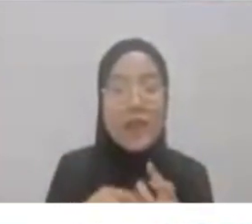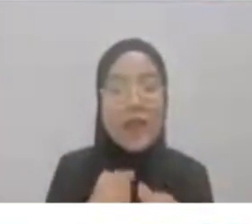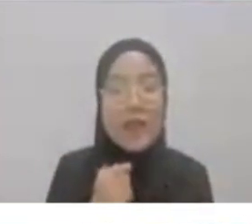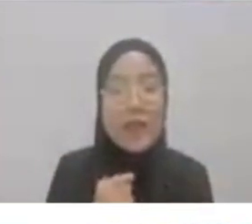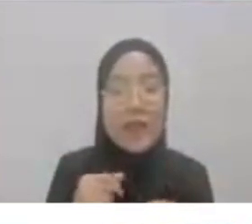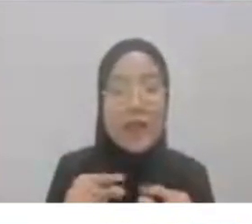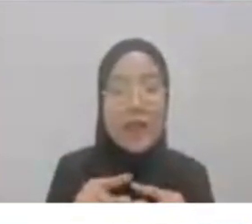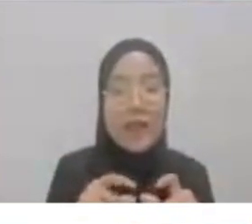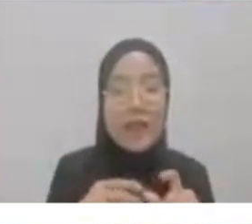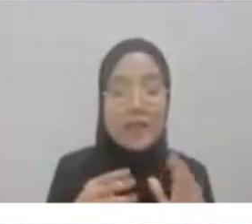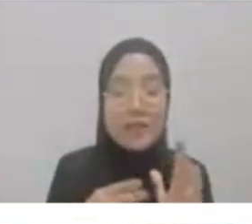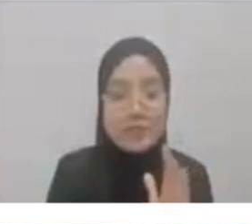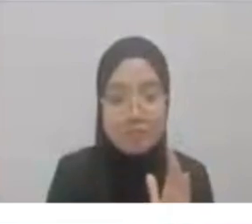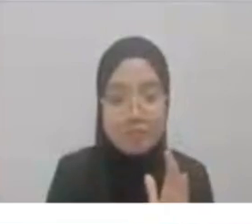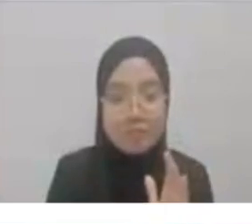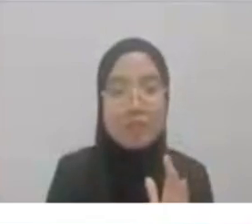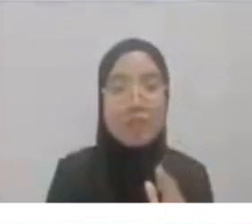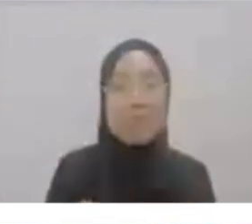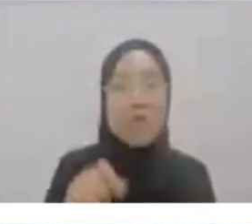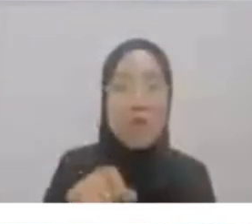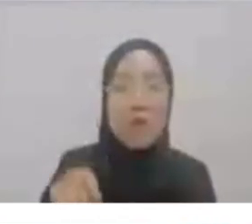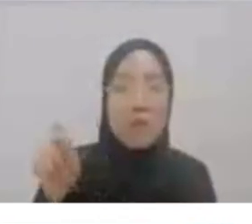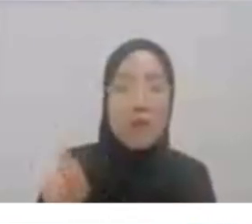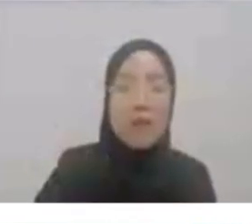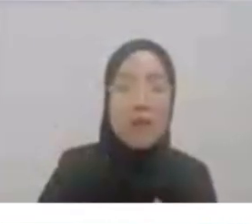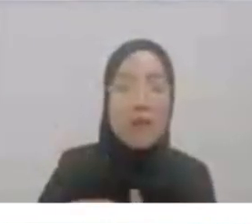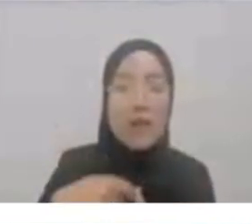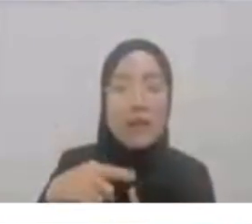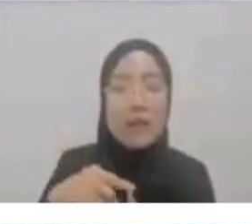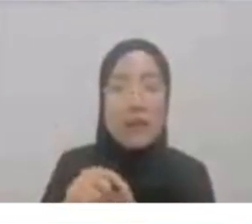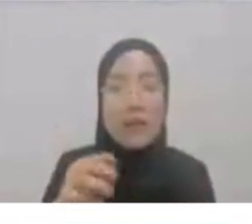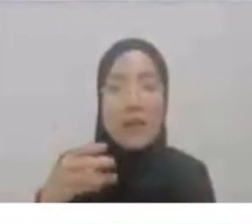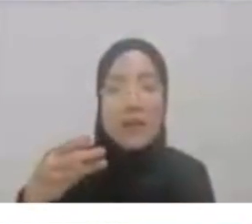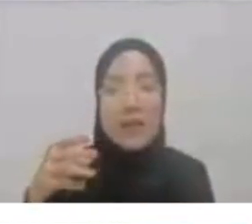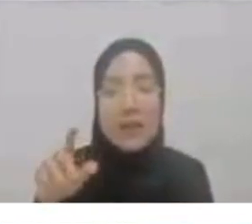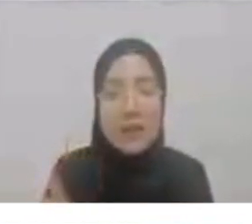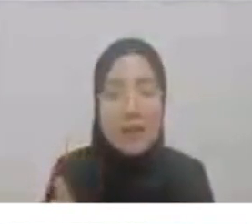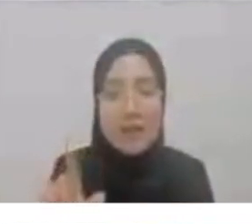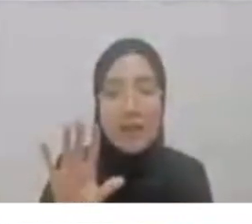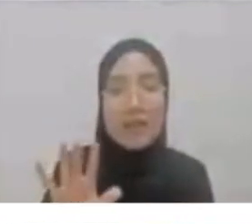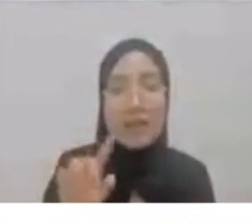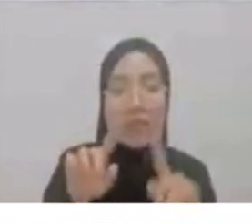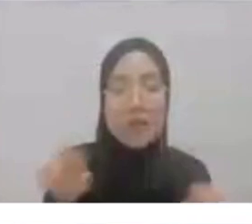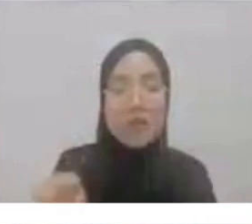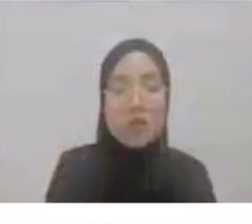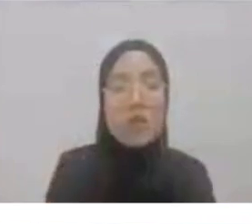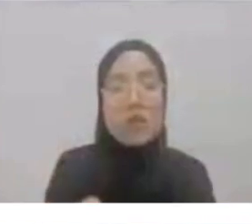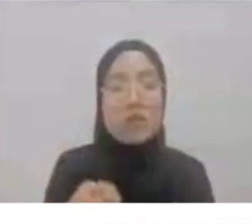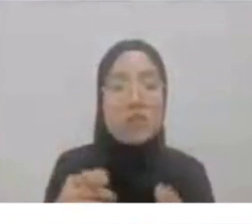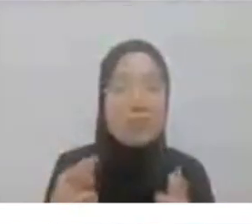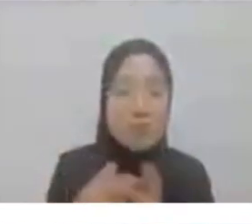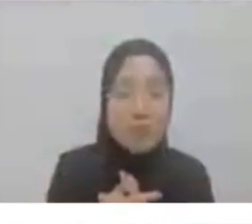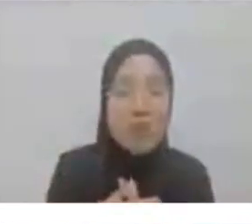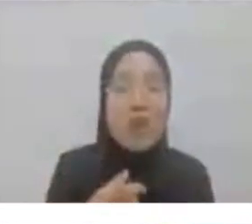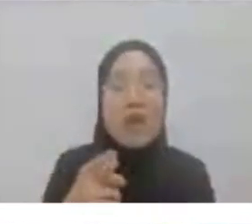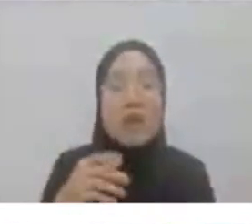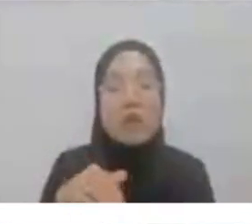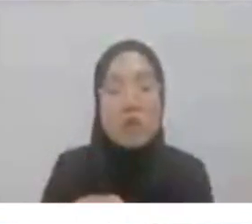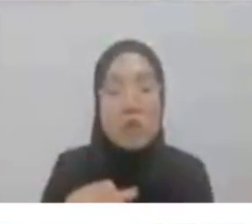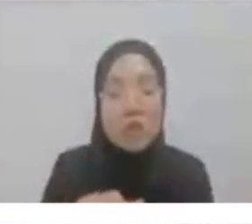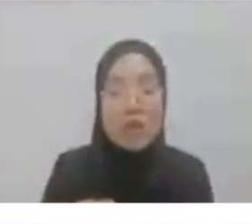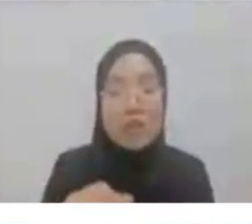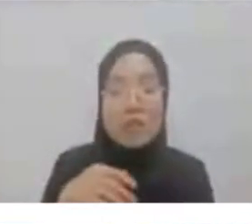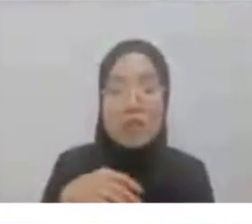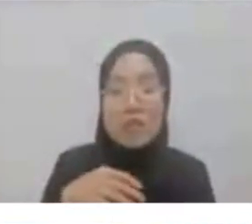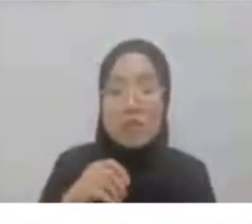pemilih yang menggunakan ktpl luar kota dimasukkan ke dalam daftar pemilih khusus dan diberikan lima surat suara berdasarkan fakta yang terungkap dalam persidangan bahwa pemilih atas